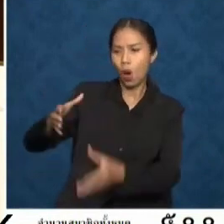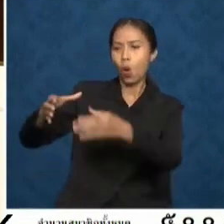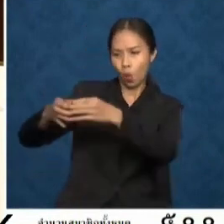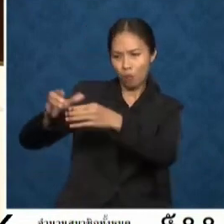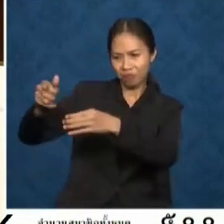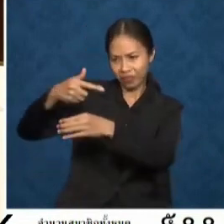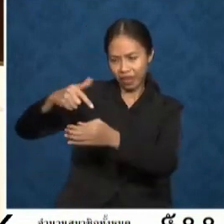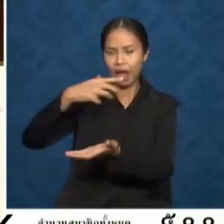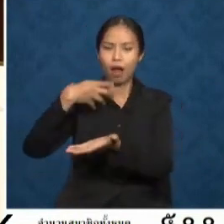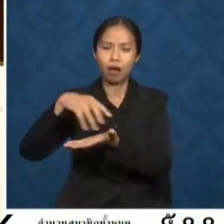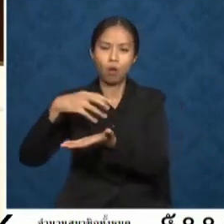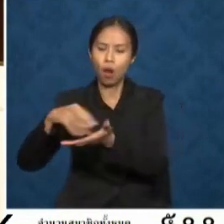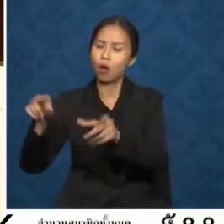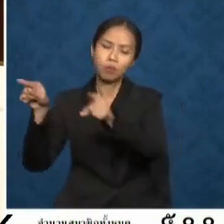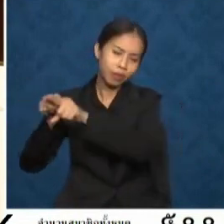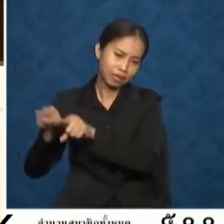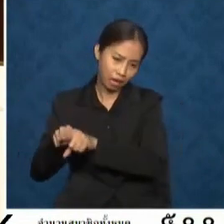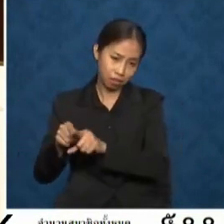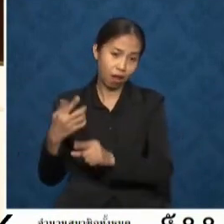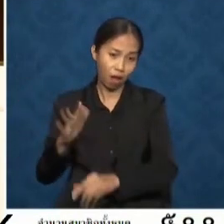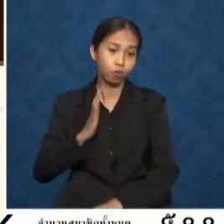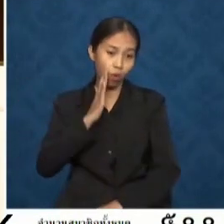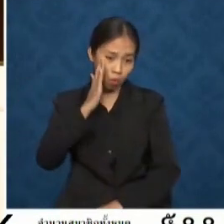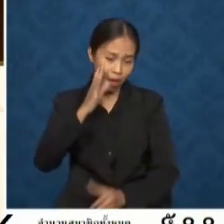แลวเราจะประชุมกนไปต่อยไง